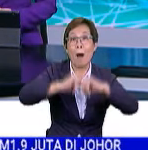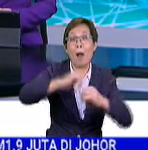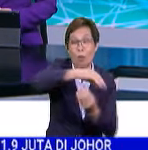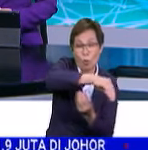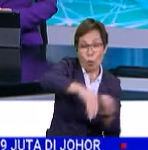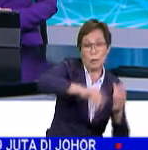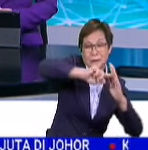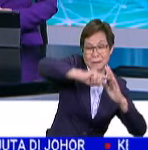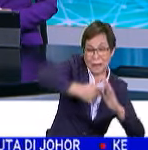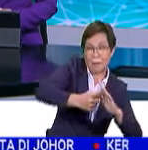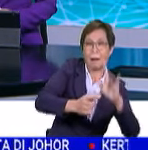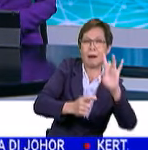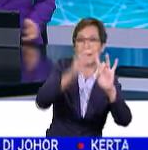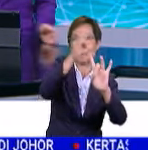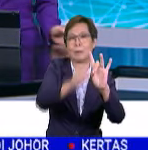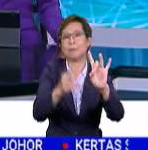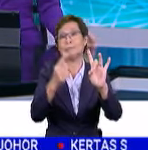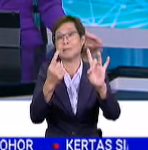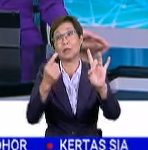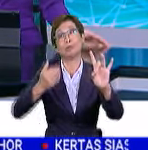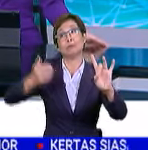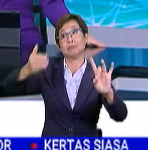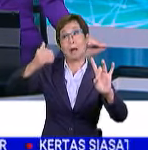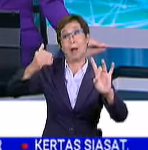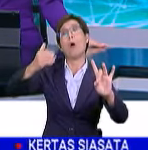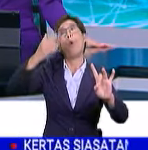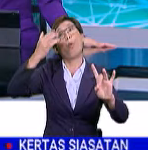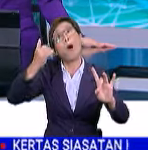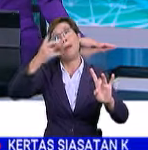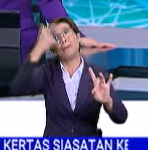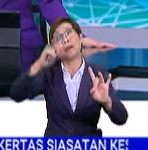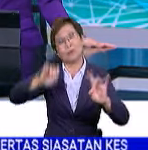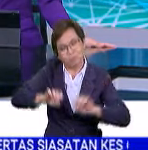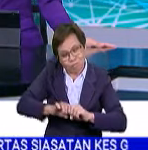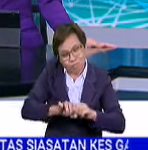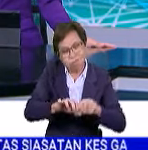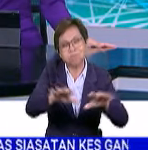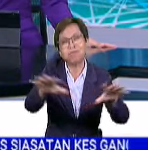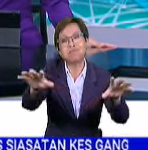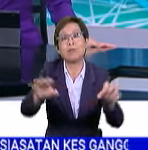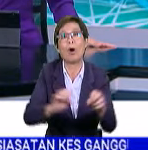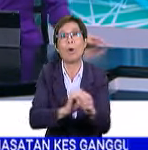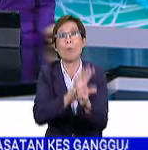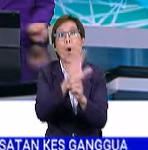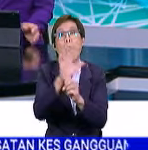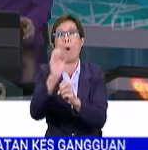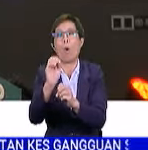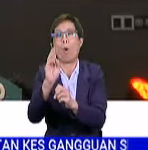yang berkuat kuasa 8 Januari lalu berikutan penularan jangkitan Omicron.